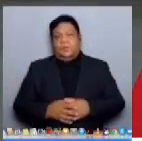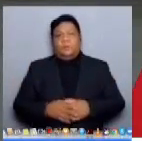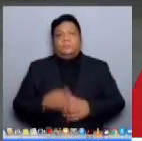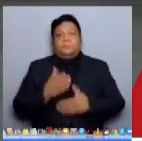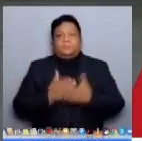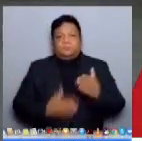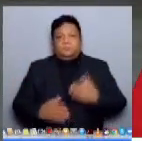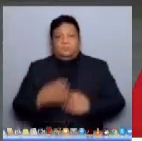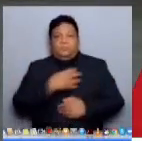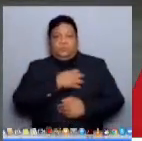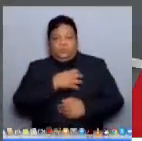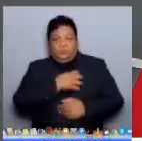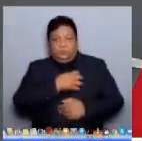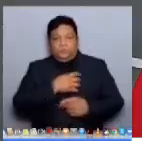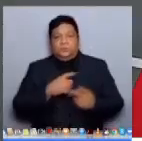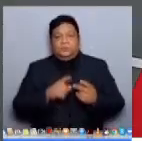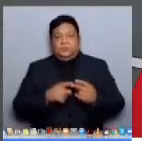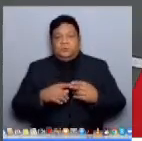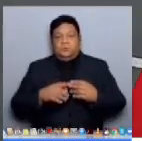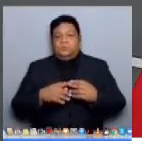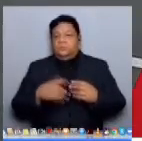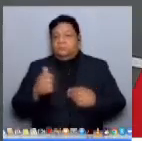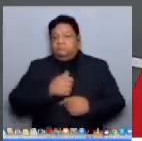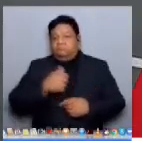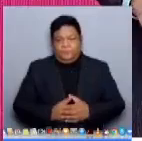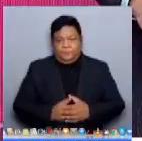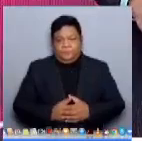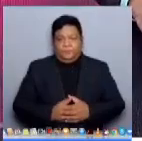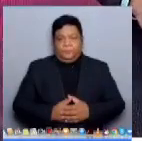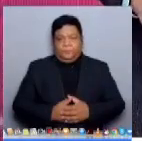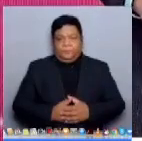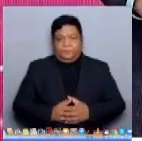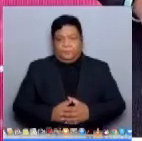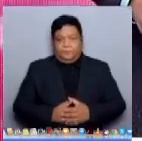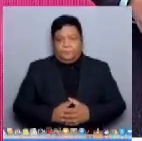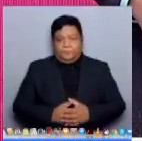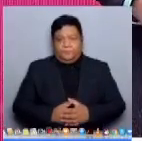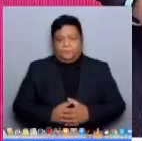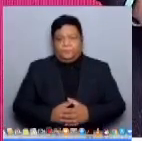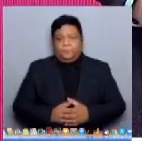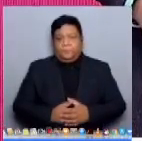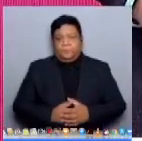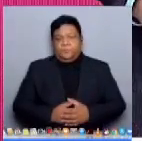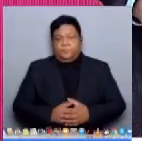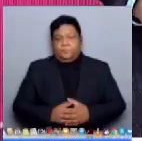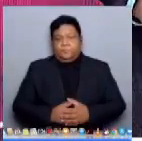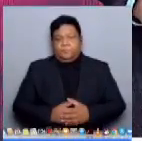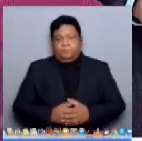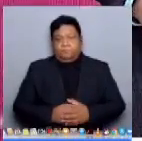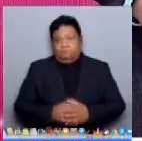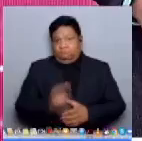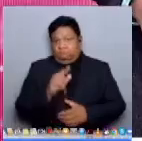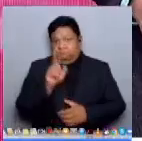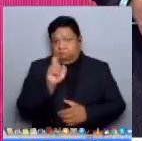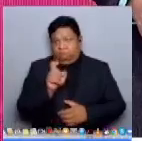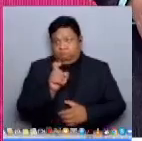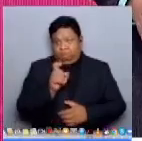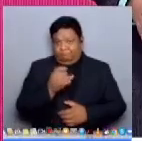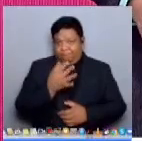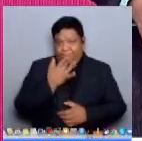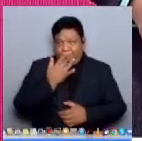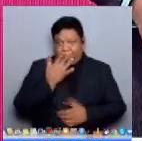ambulansya para sa kaayusan at kaligtasan ng lahat. Hilig mo ba mag-isip? Kung oo, magugustuhan mong hotel na